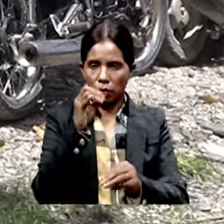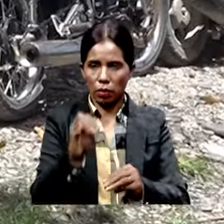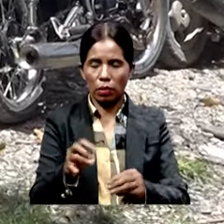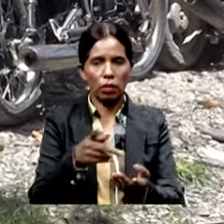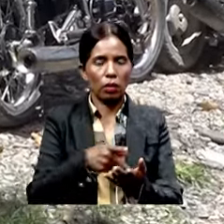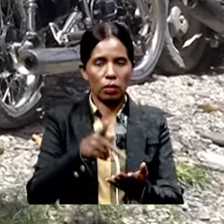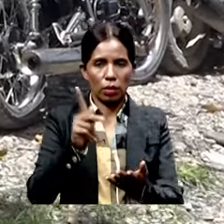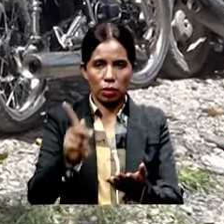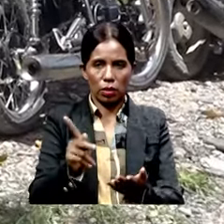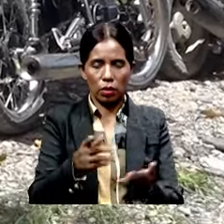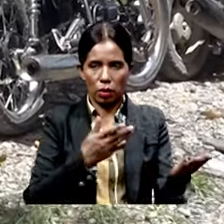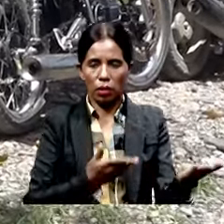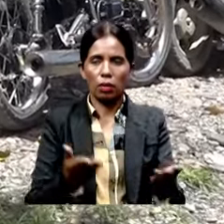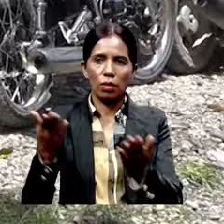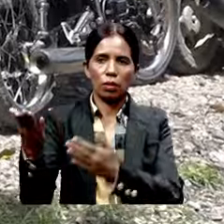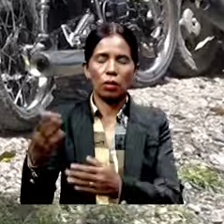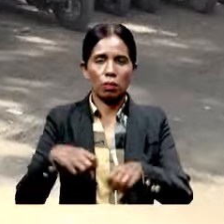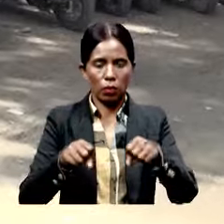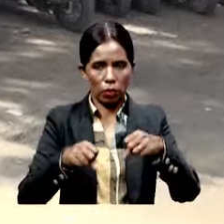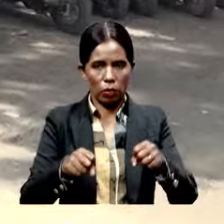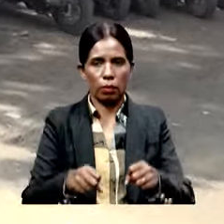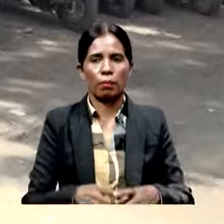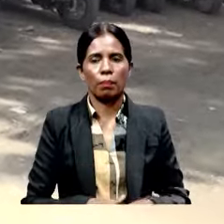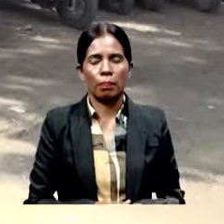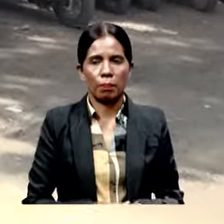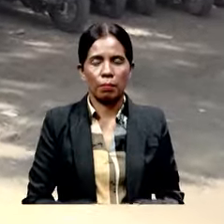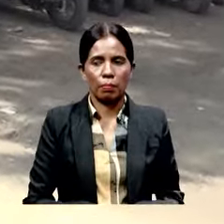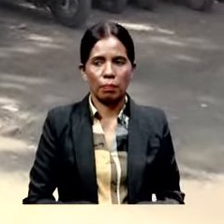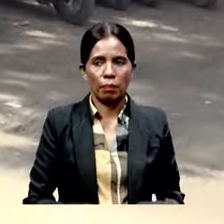seluk koima, molok entrega hikas ba motorizada nain. Juan Carlos Rafael Dujres, ZMN.